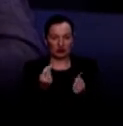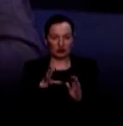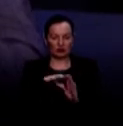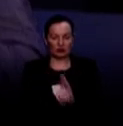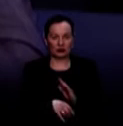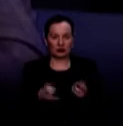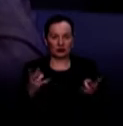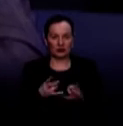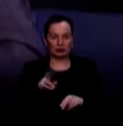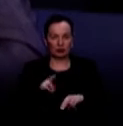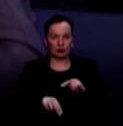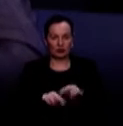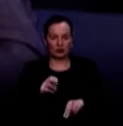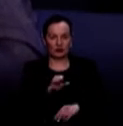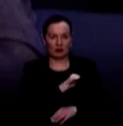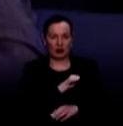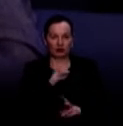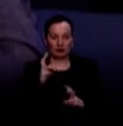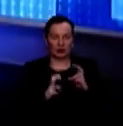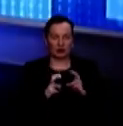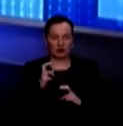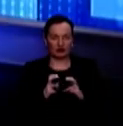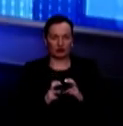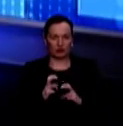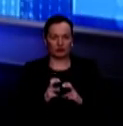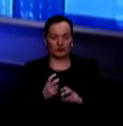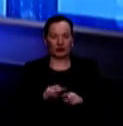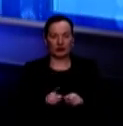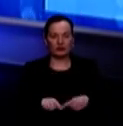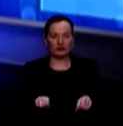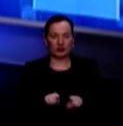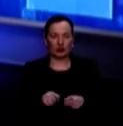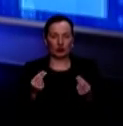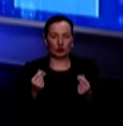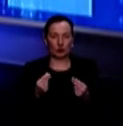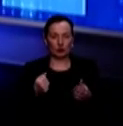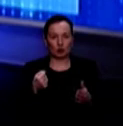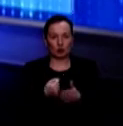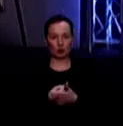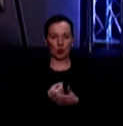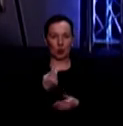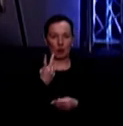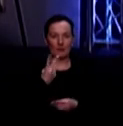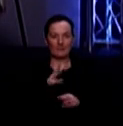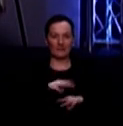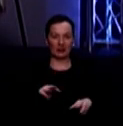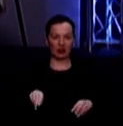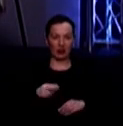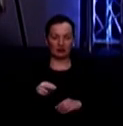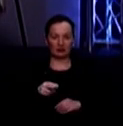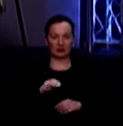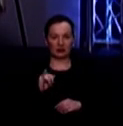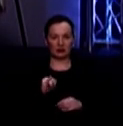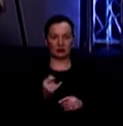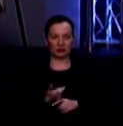будувати збагачувальний завод, по суті кажучи. Це, такі вже кошти там до мільярда і за мільярд, умовно кажучи.